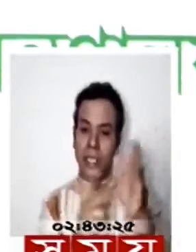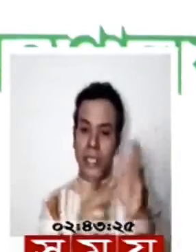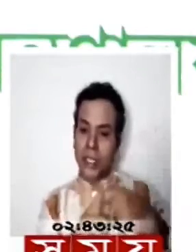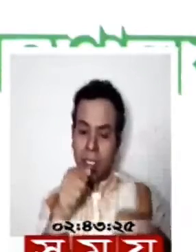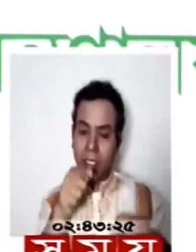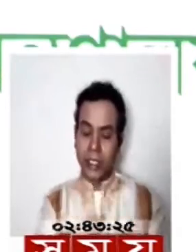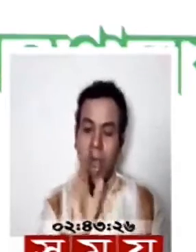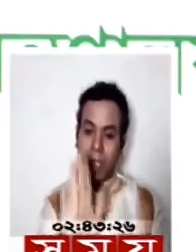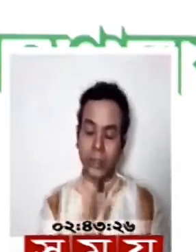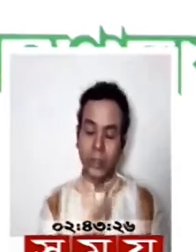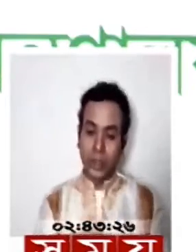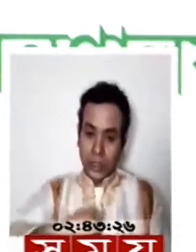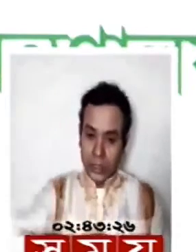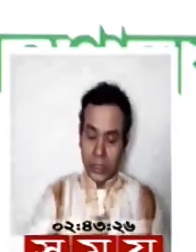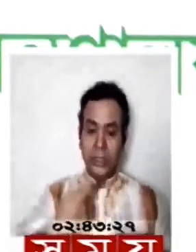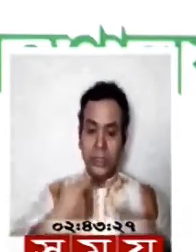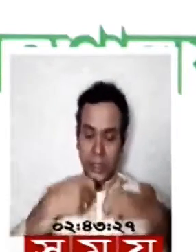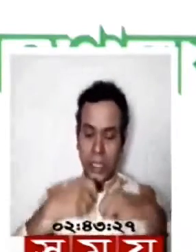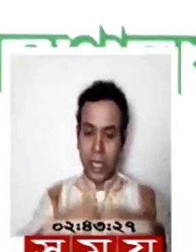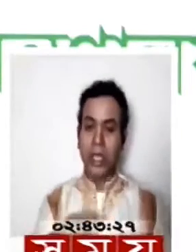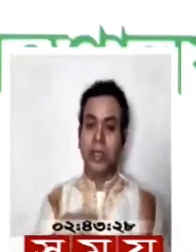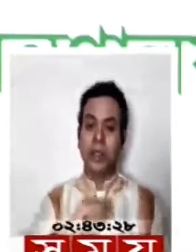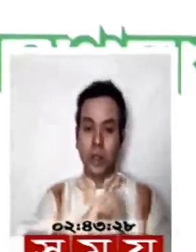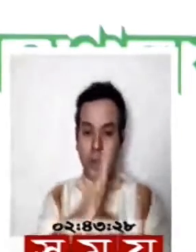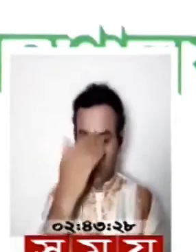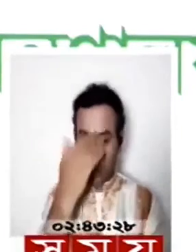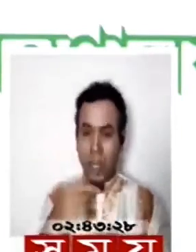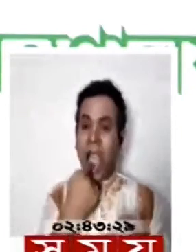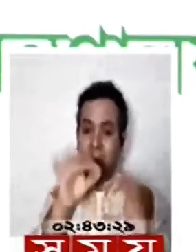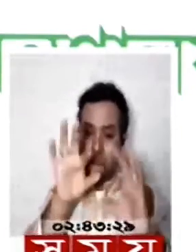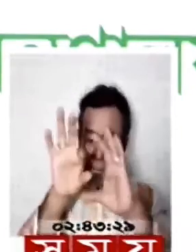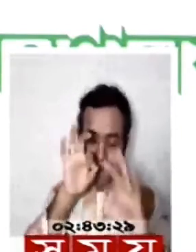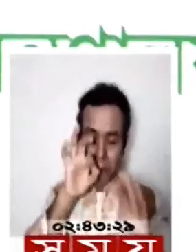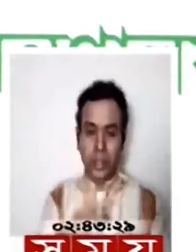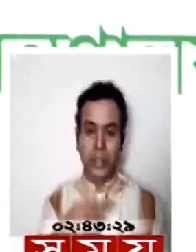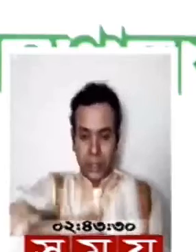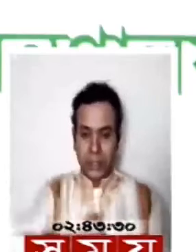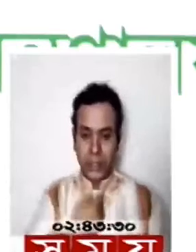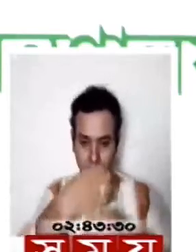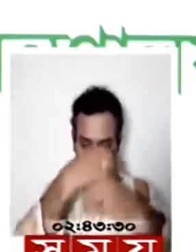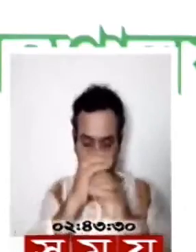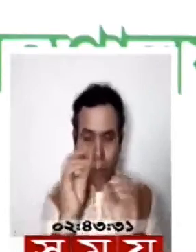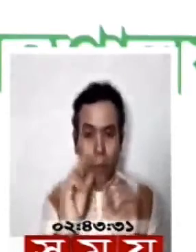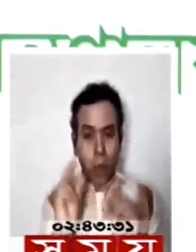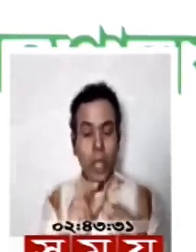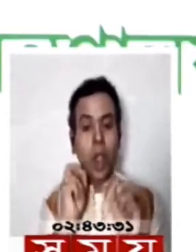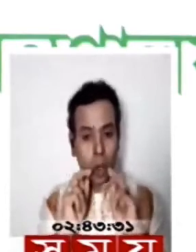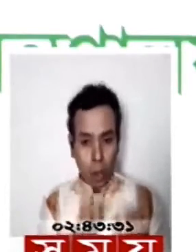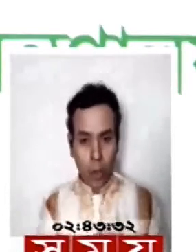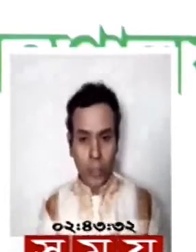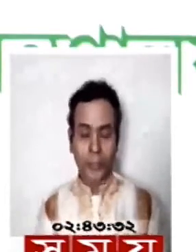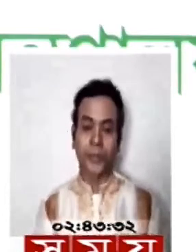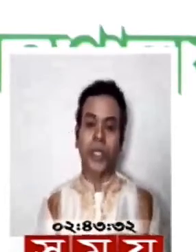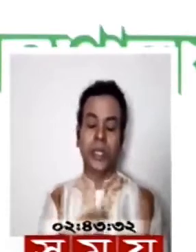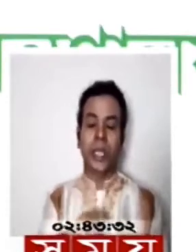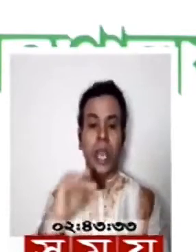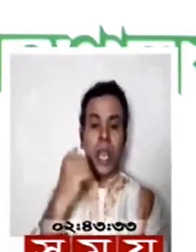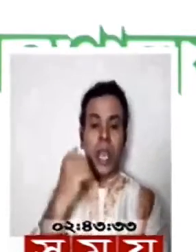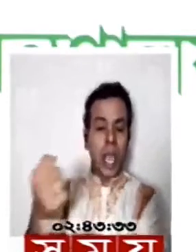হসপিটাল যেগুলো আছে, তাদের নমুনাও তারা আউটডোর বেসিসে পরীক্ষা করতে পারেন। যদি নমুনা সংগ্রহ করে সেই